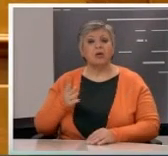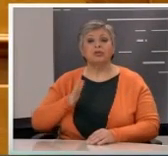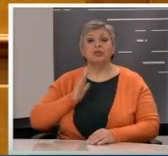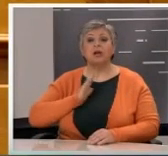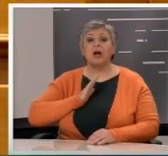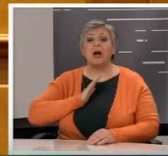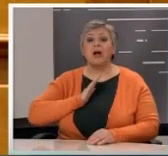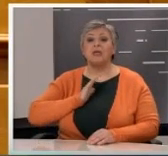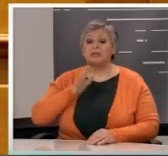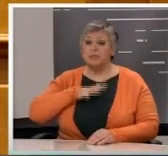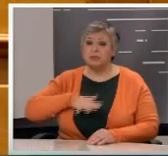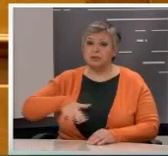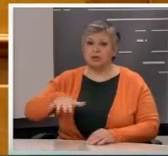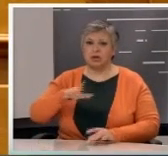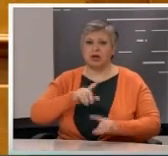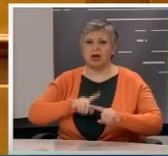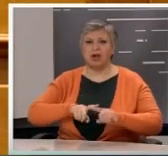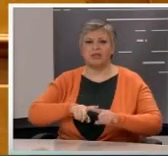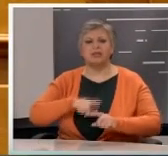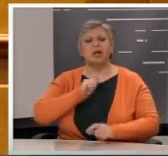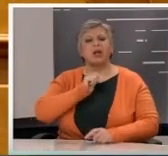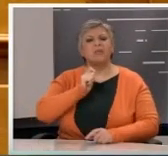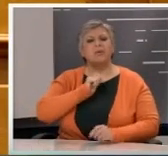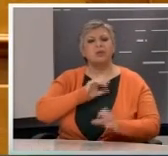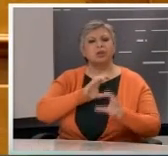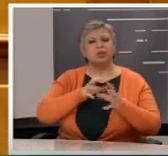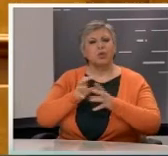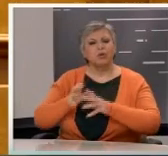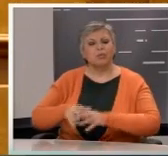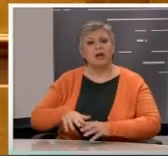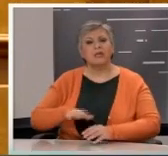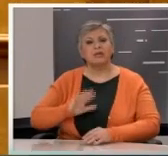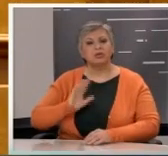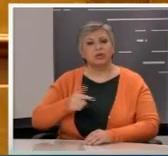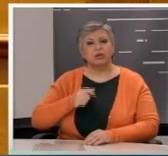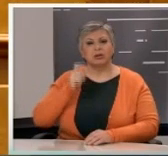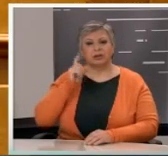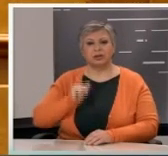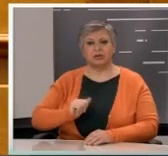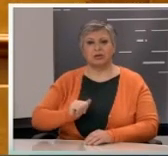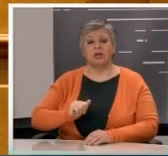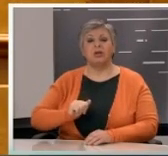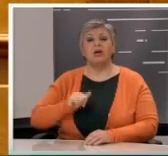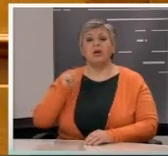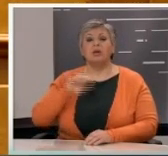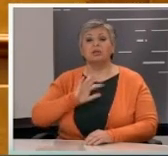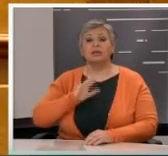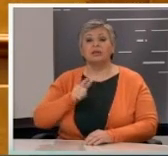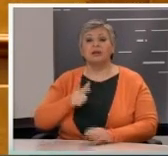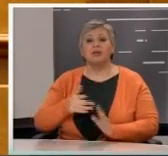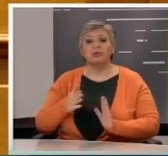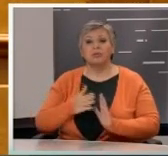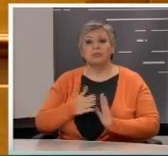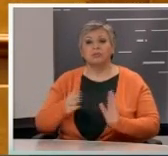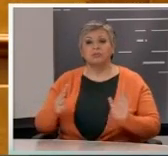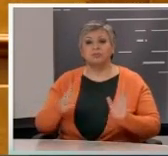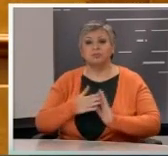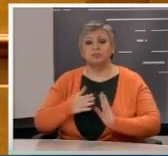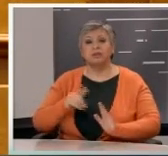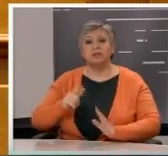Οι πολίτες, αλλά και το πολιτικό σύστημα το γνωρίζουν και ομολογούν ότι η περίοδος της ανάπτυξης ελληνικής οικονομίας ήταν ταυτόχρονα